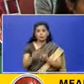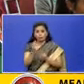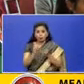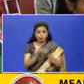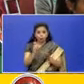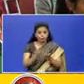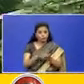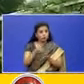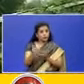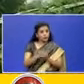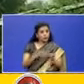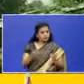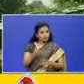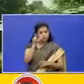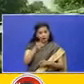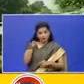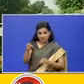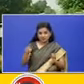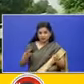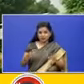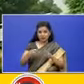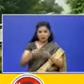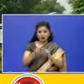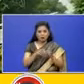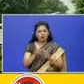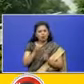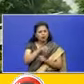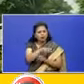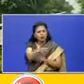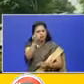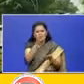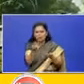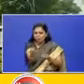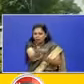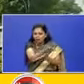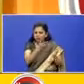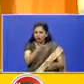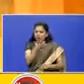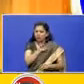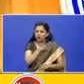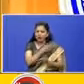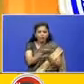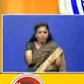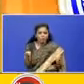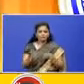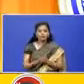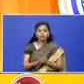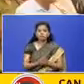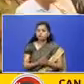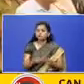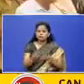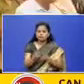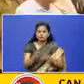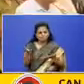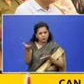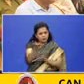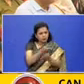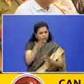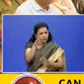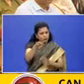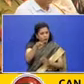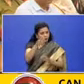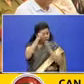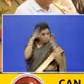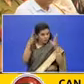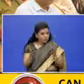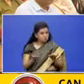की, उसकी महक कितने ही लोगों तक पहुंचने लगी है। साथियों, क्या आप कभी कल्पना